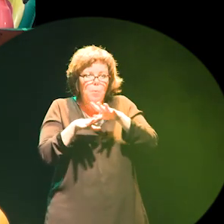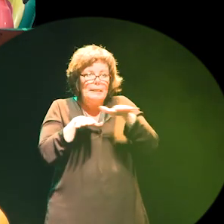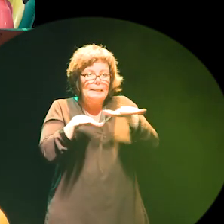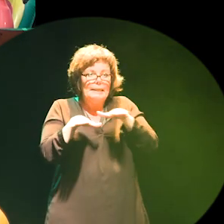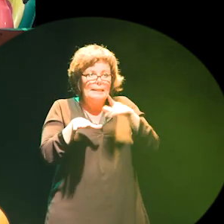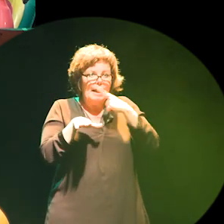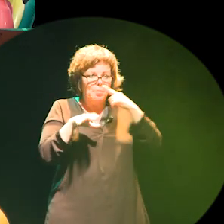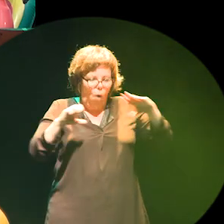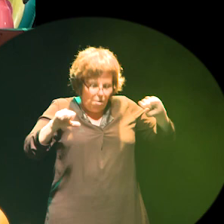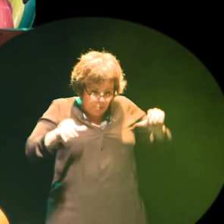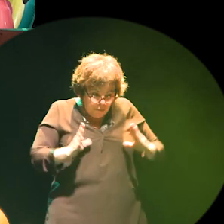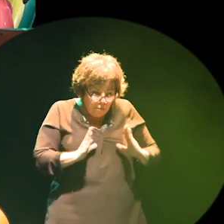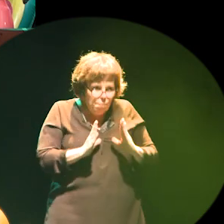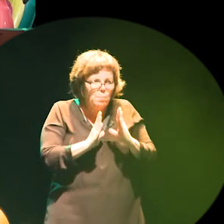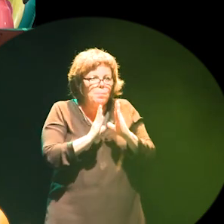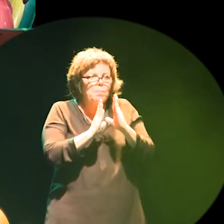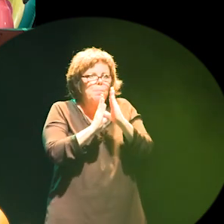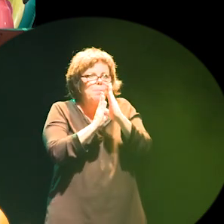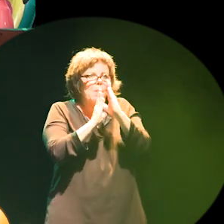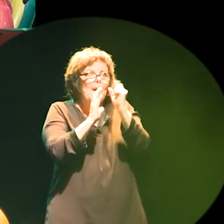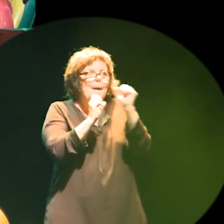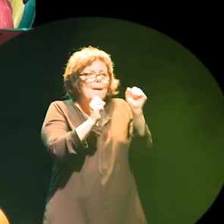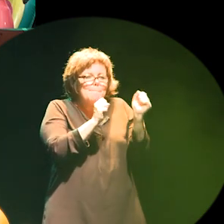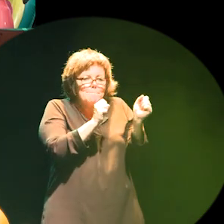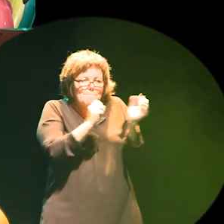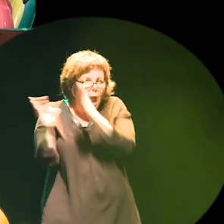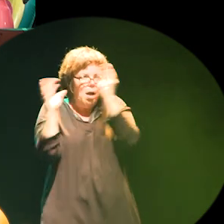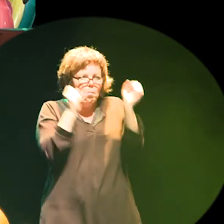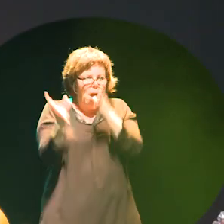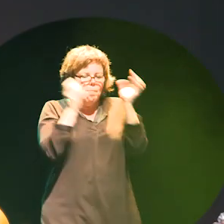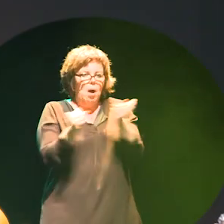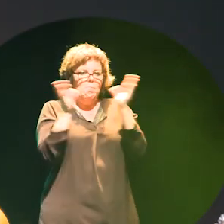faisceau laser et l'électronique de pointe derrière, tac, tac, tac, tac, tac, compte.